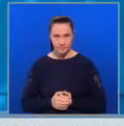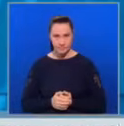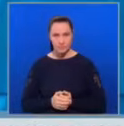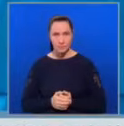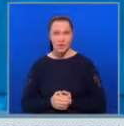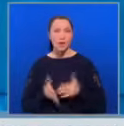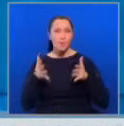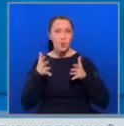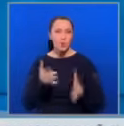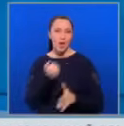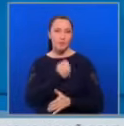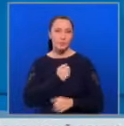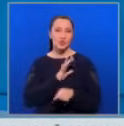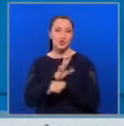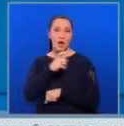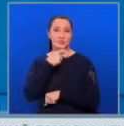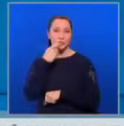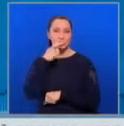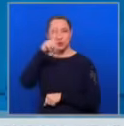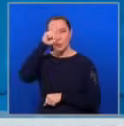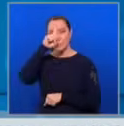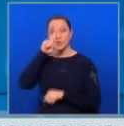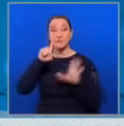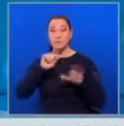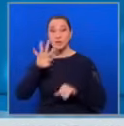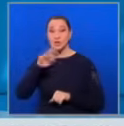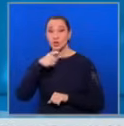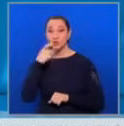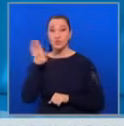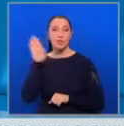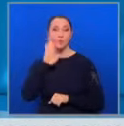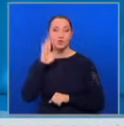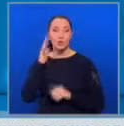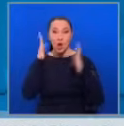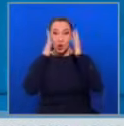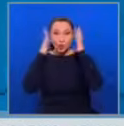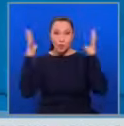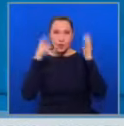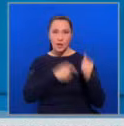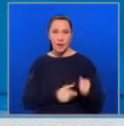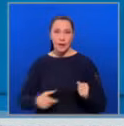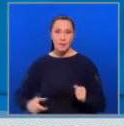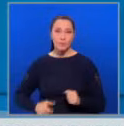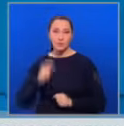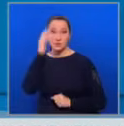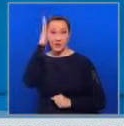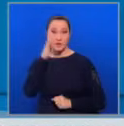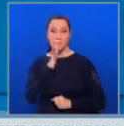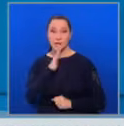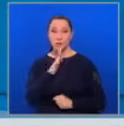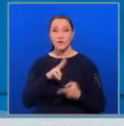глава брутални убийства на 14-годишно момиче и 74-годишен мъж шокираха република северна